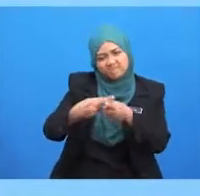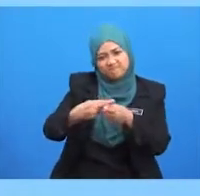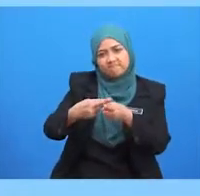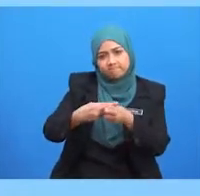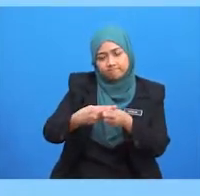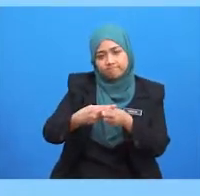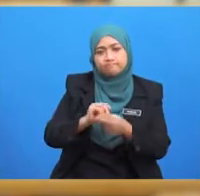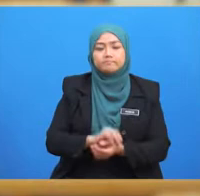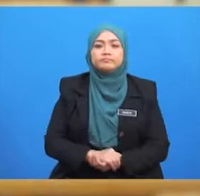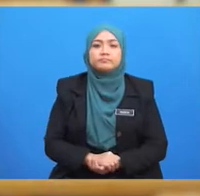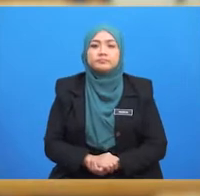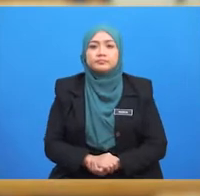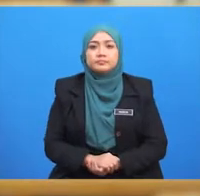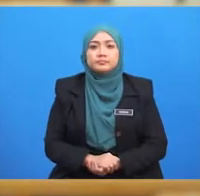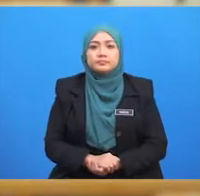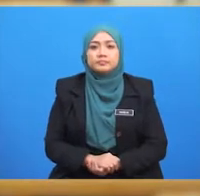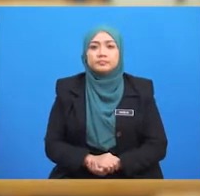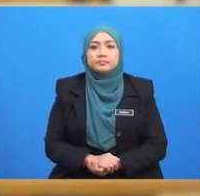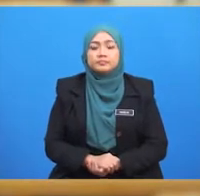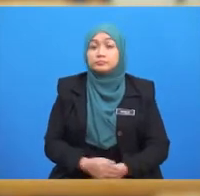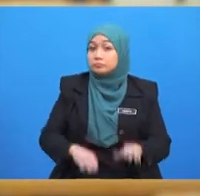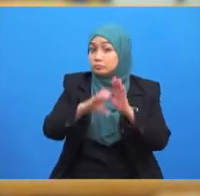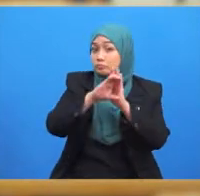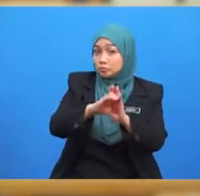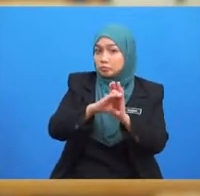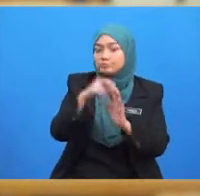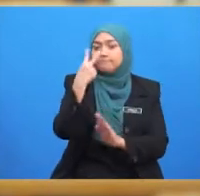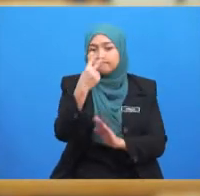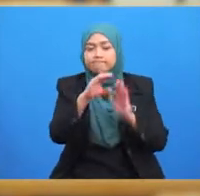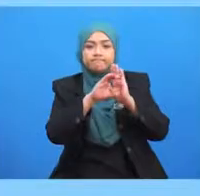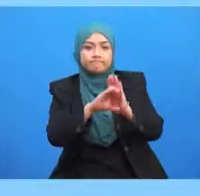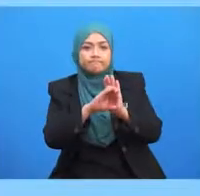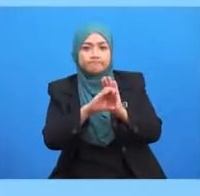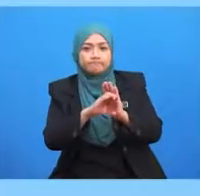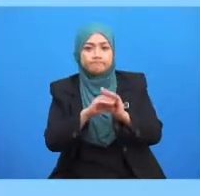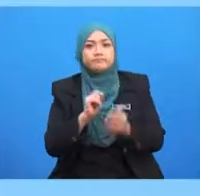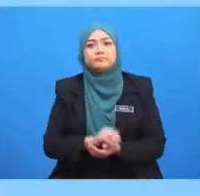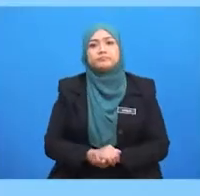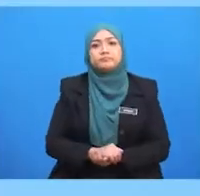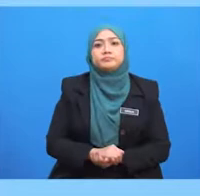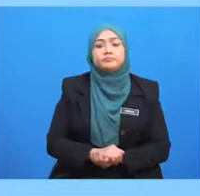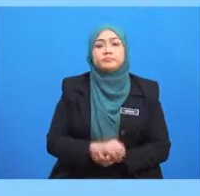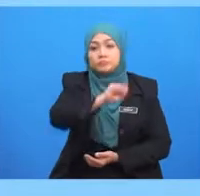Baiklah Ayo kita lihat untuk melibatkan indeks gubahan